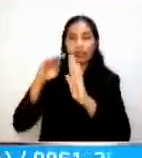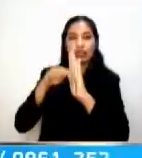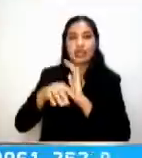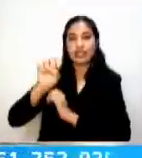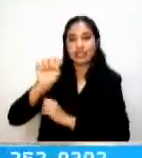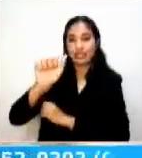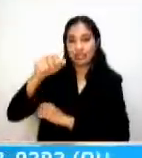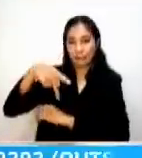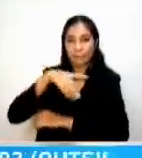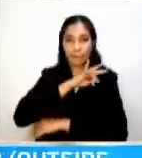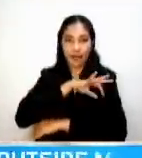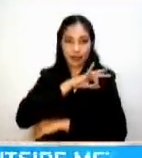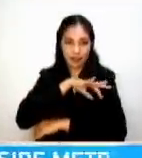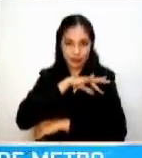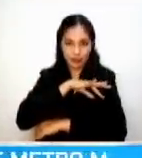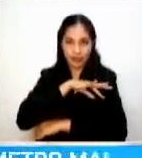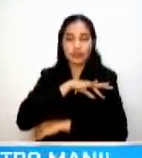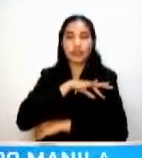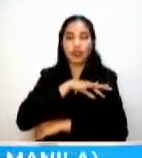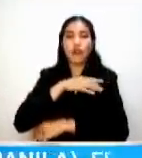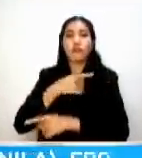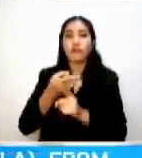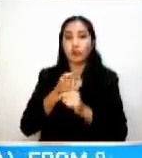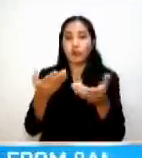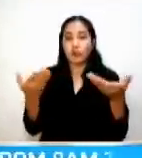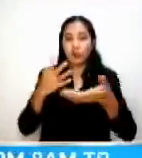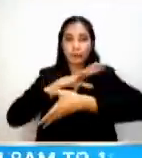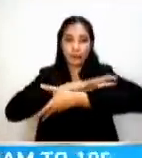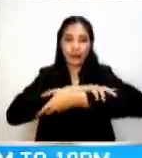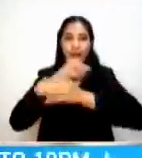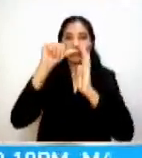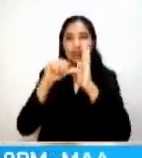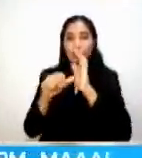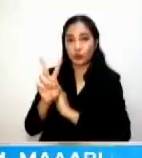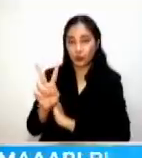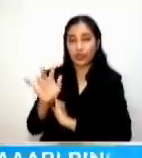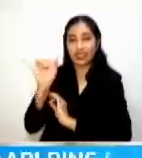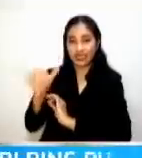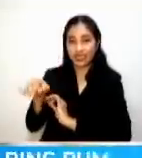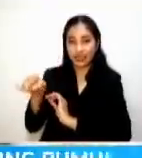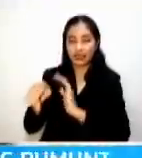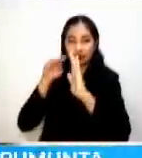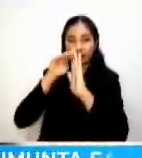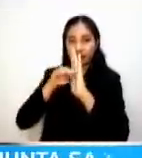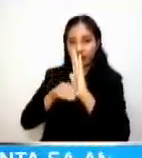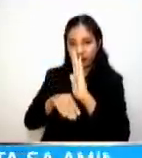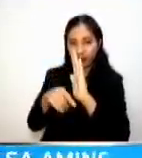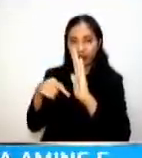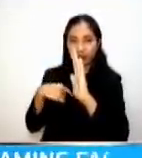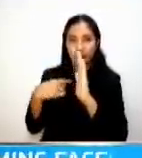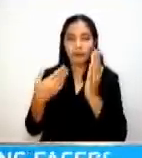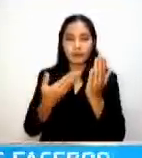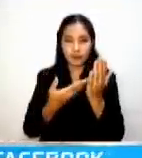under the Bayanihan 2. At ito pong listahan na ito ang naging basehan o batayan ng mga lokal na pamahalaan